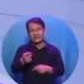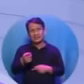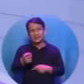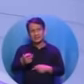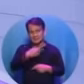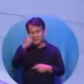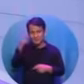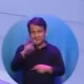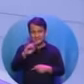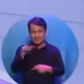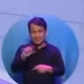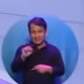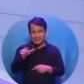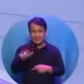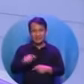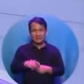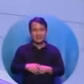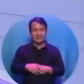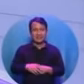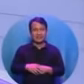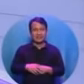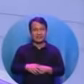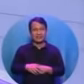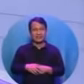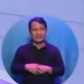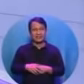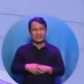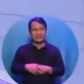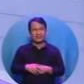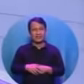Rizal? Rizal. Rizal. Rizal. Rizal.